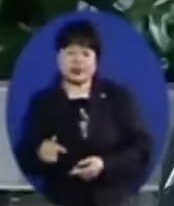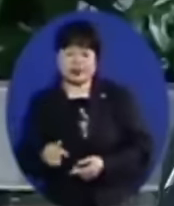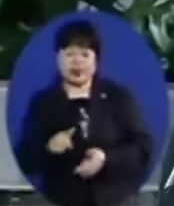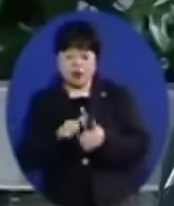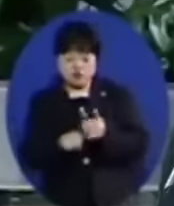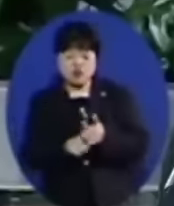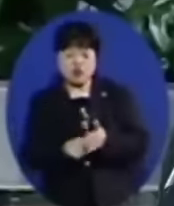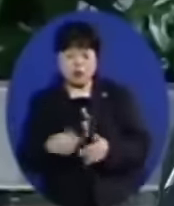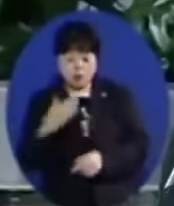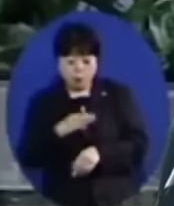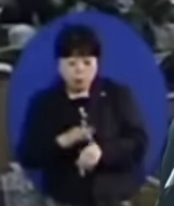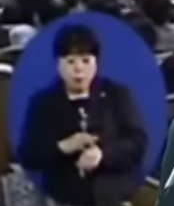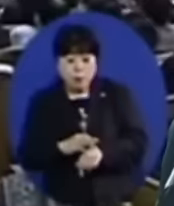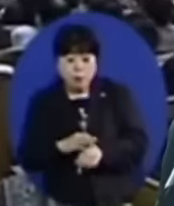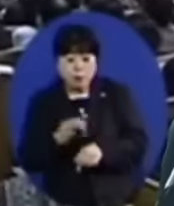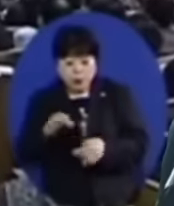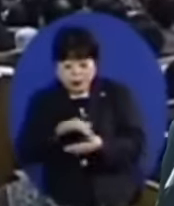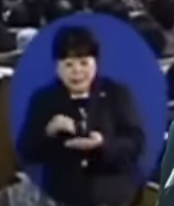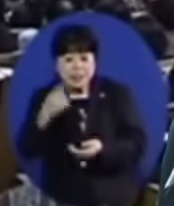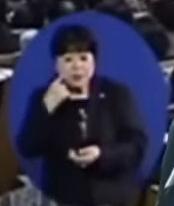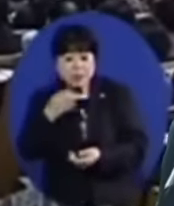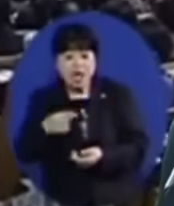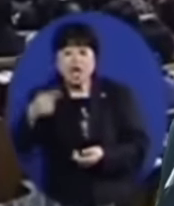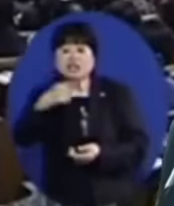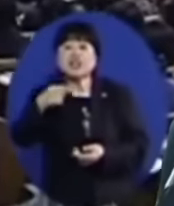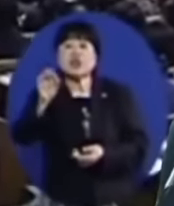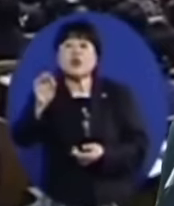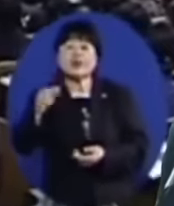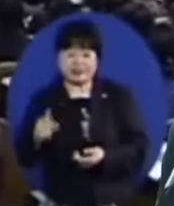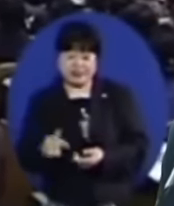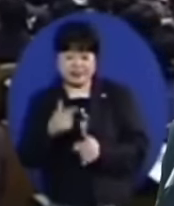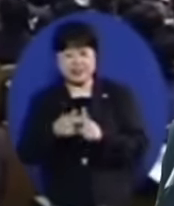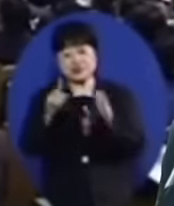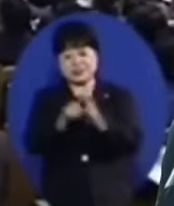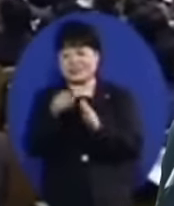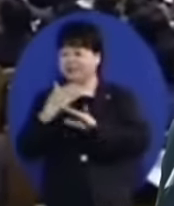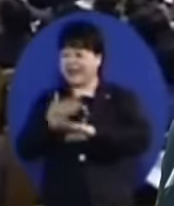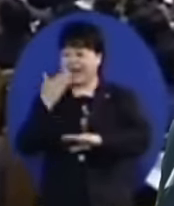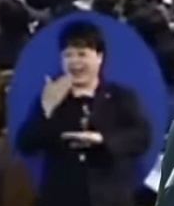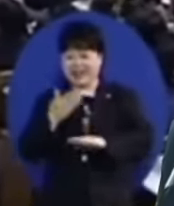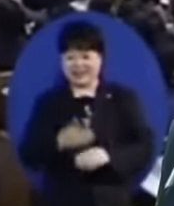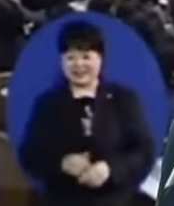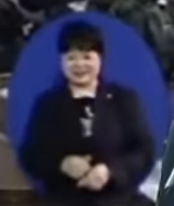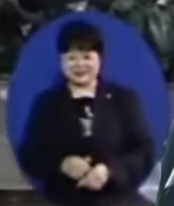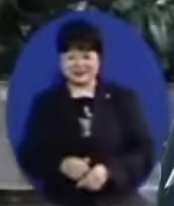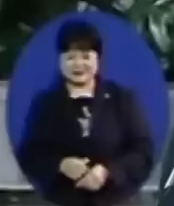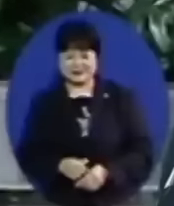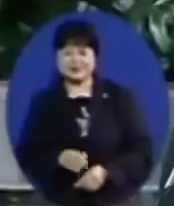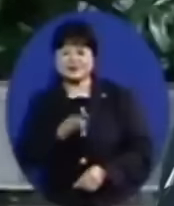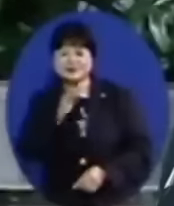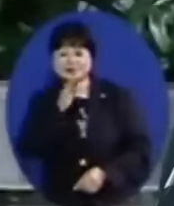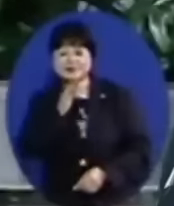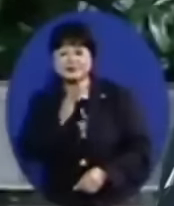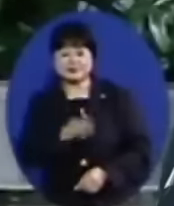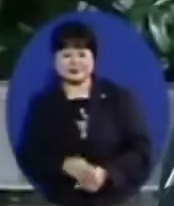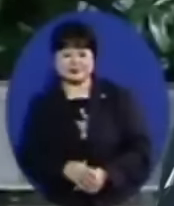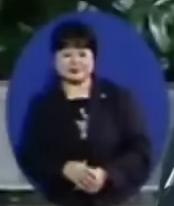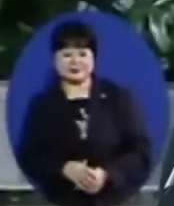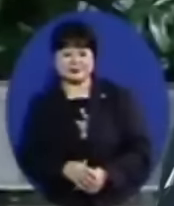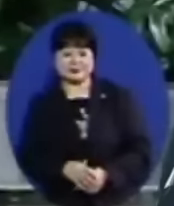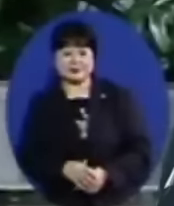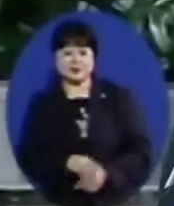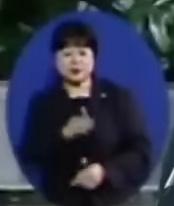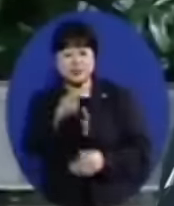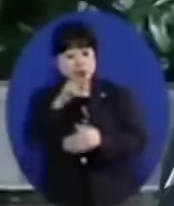물건값은 천원밖에 안 돼요. 그러나 우리 예수 믿는 사람은 그 물건값으로 그렇게 따지면 안 되는 것입니다.